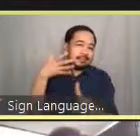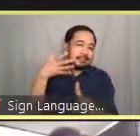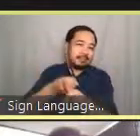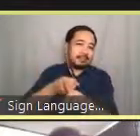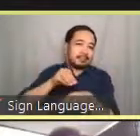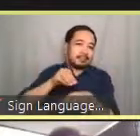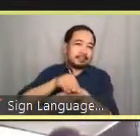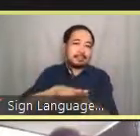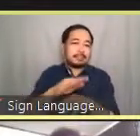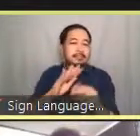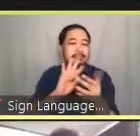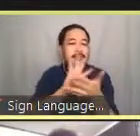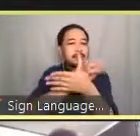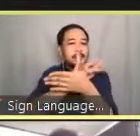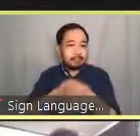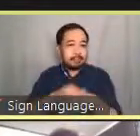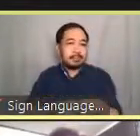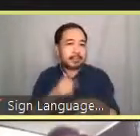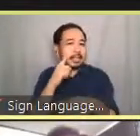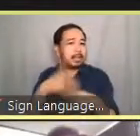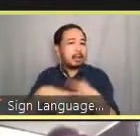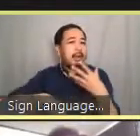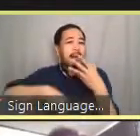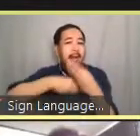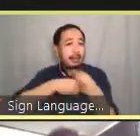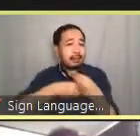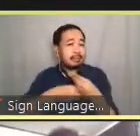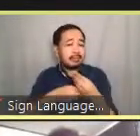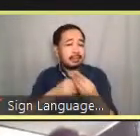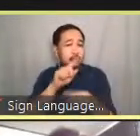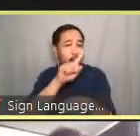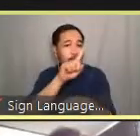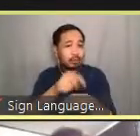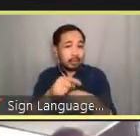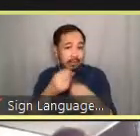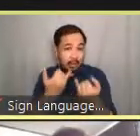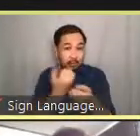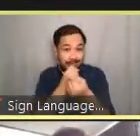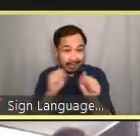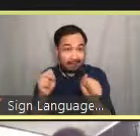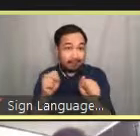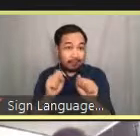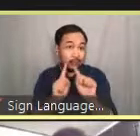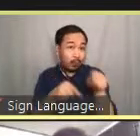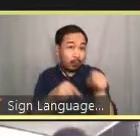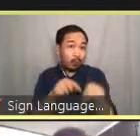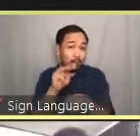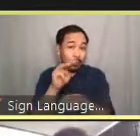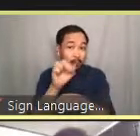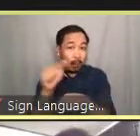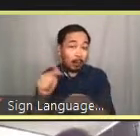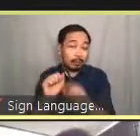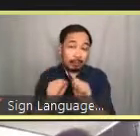Sa previous question, no? So sabi niya, safe na po ba mag-mall at kumain sa labas?